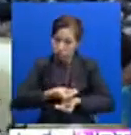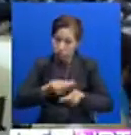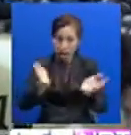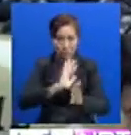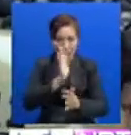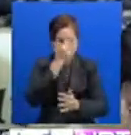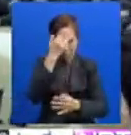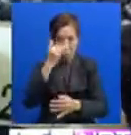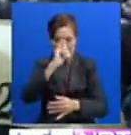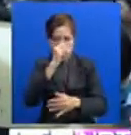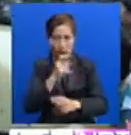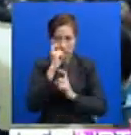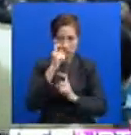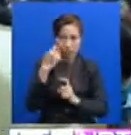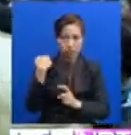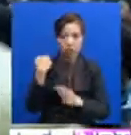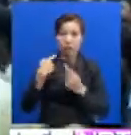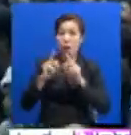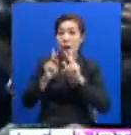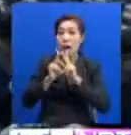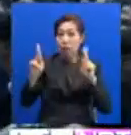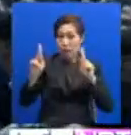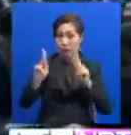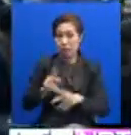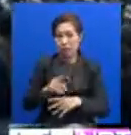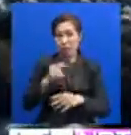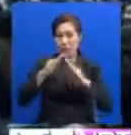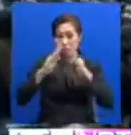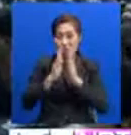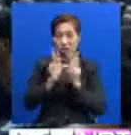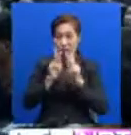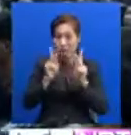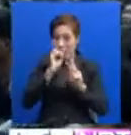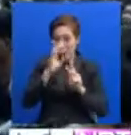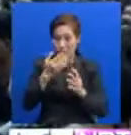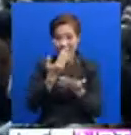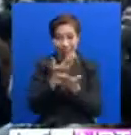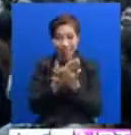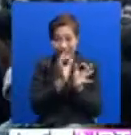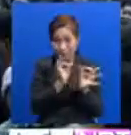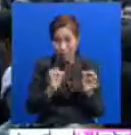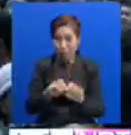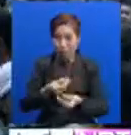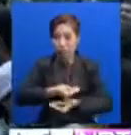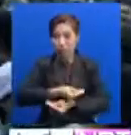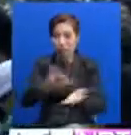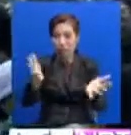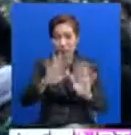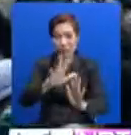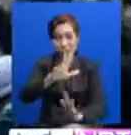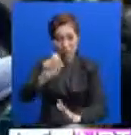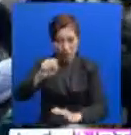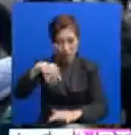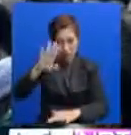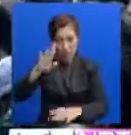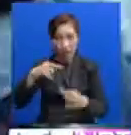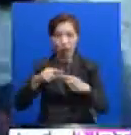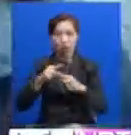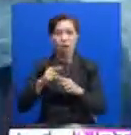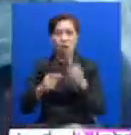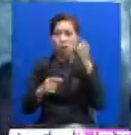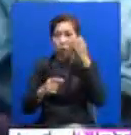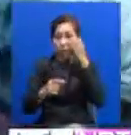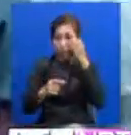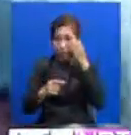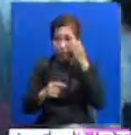คณะกรรมการวัดก็ประกาศจาก iPhoneทั้ง 5เครื่องและเหรียญทานเป็นเงินรวม 3แสนบาทโดยให้ประชาชนต่อแถวและรอ